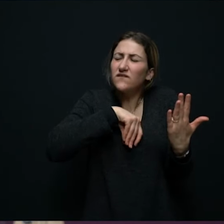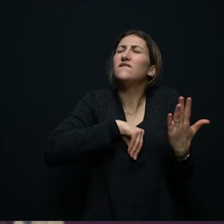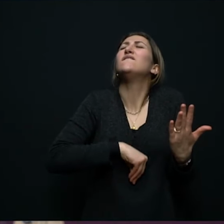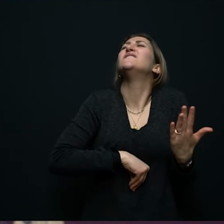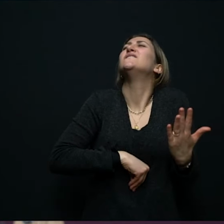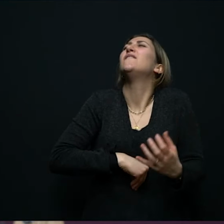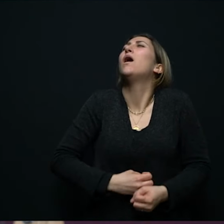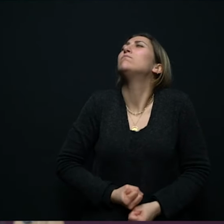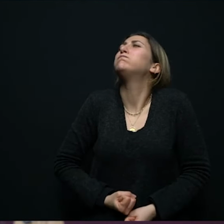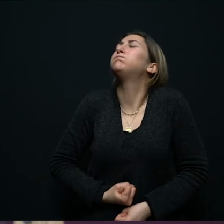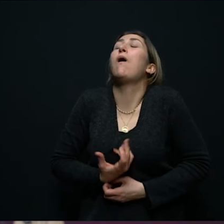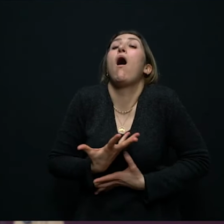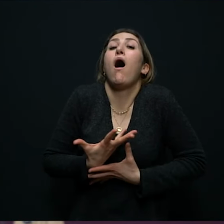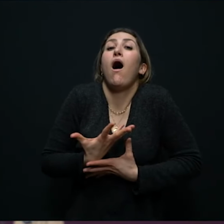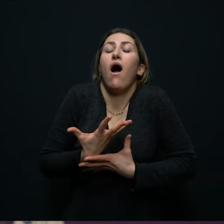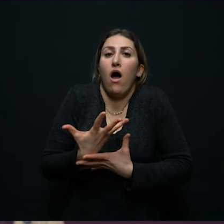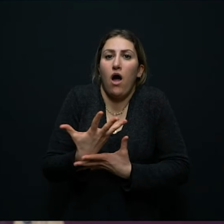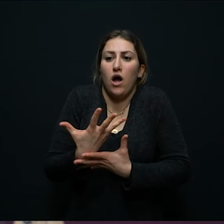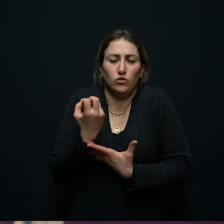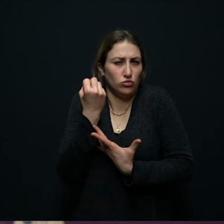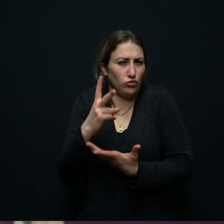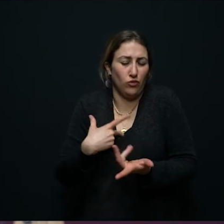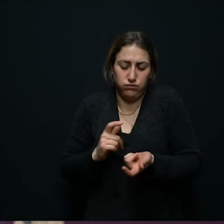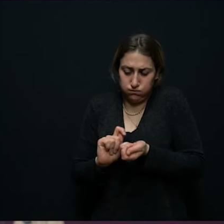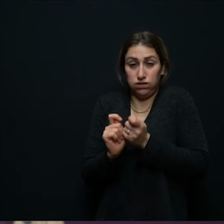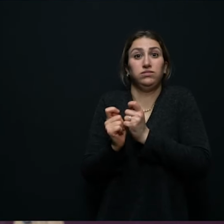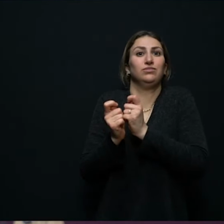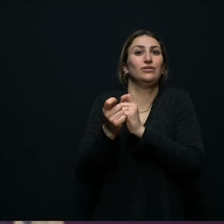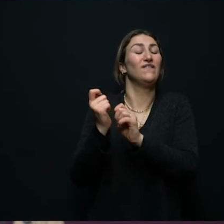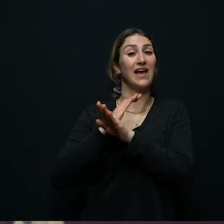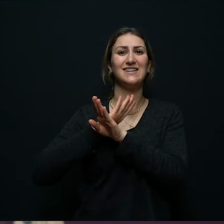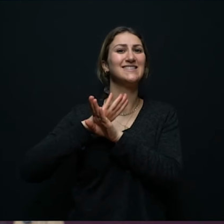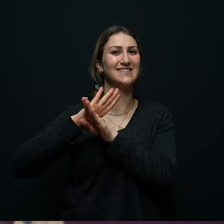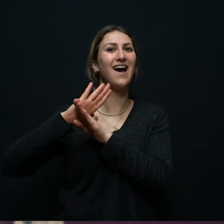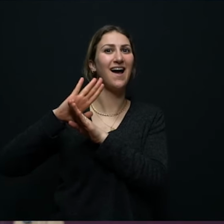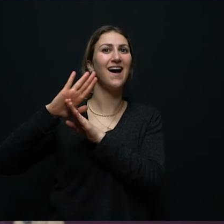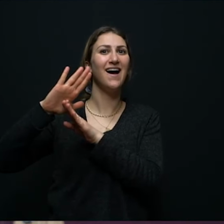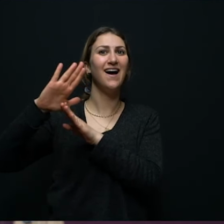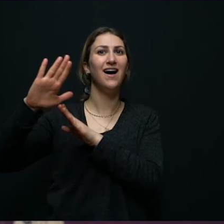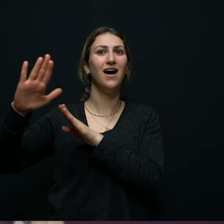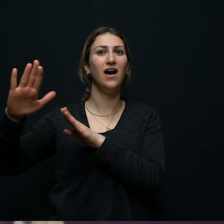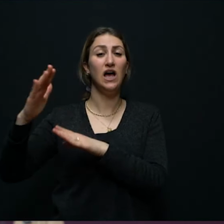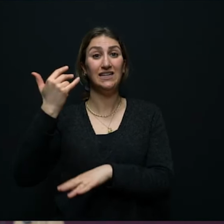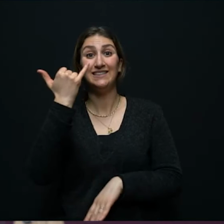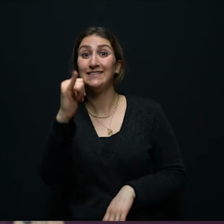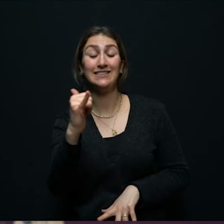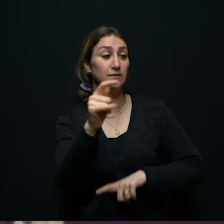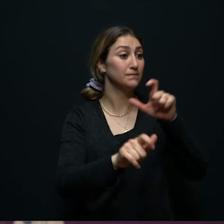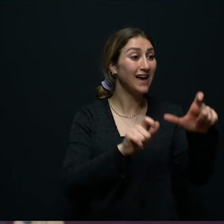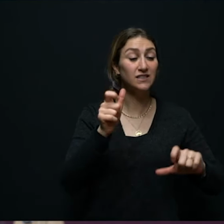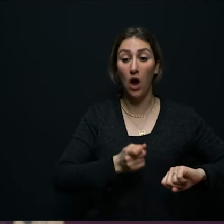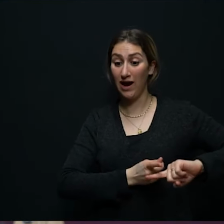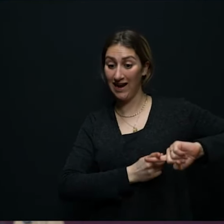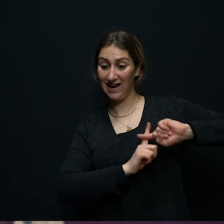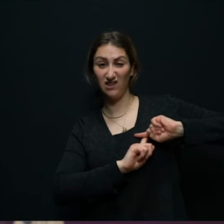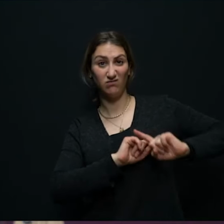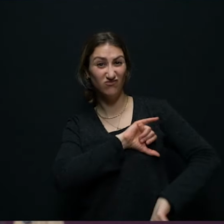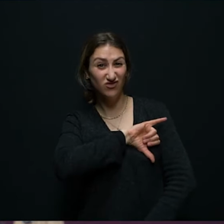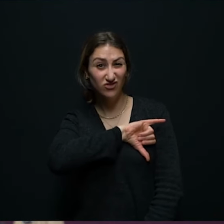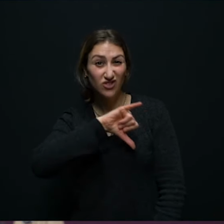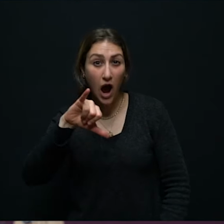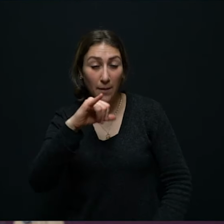le chrétien qui ne lit jamais sa vie le chrétien qui ne cherche pas à être obéissant à ce que la parole de dieu